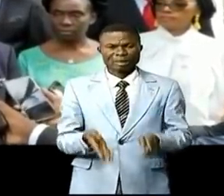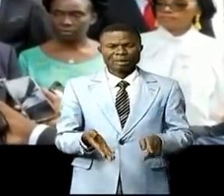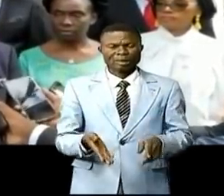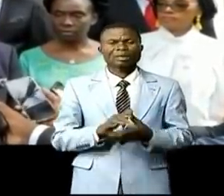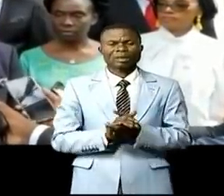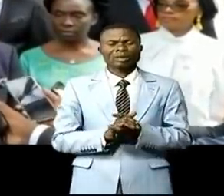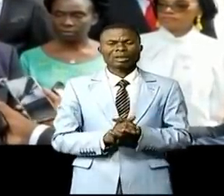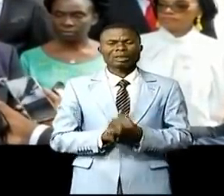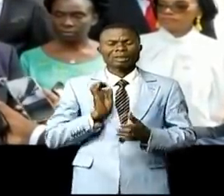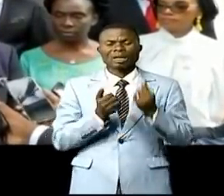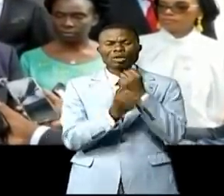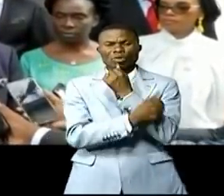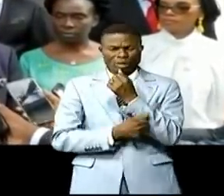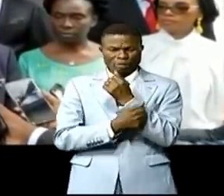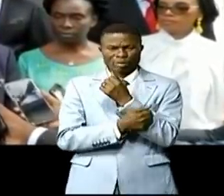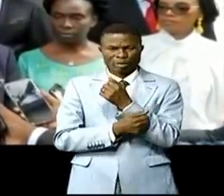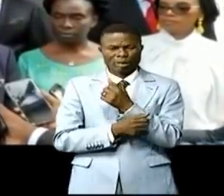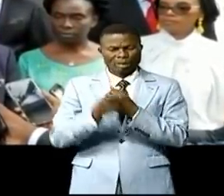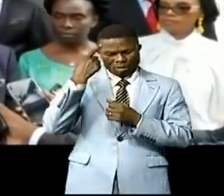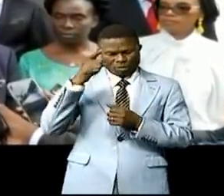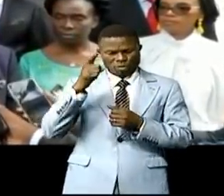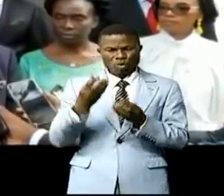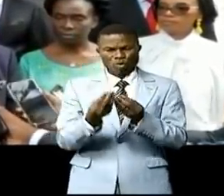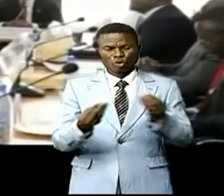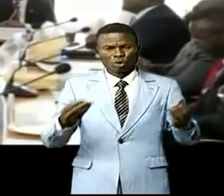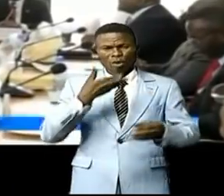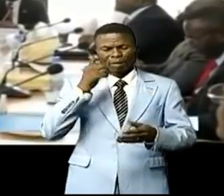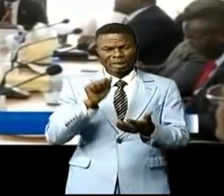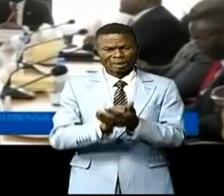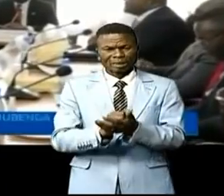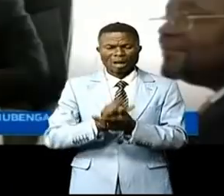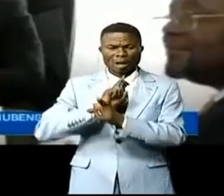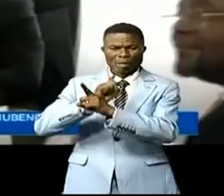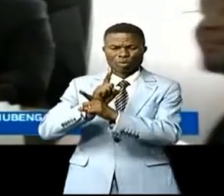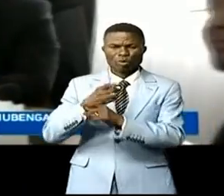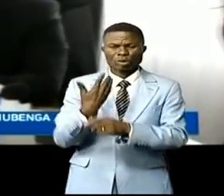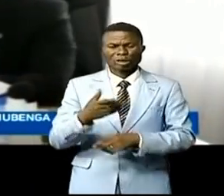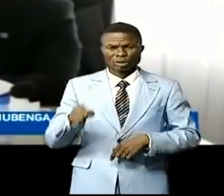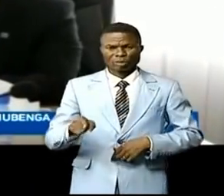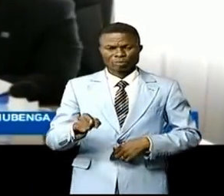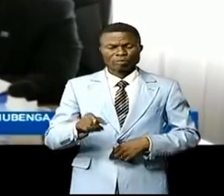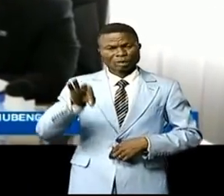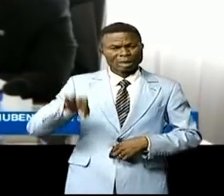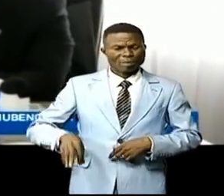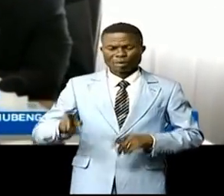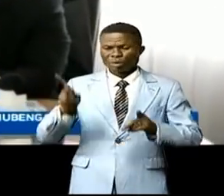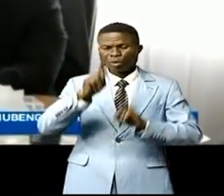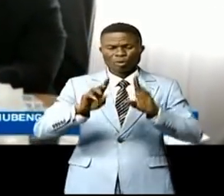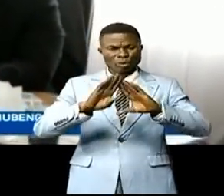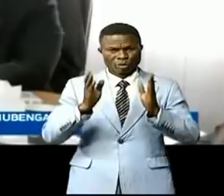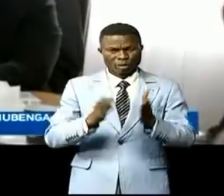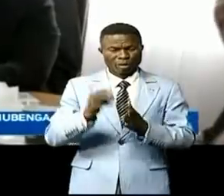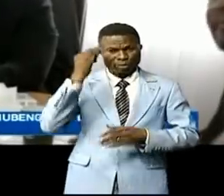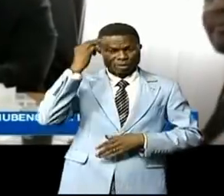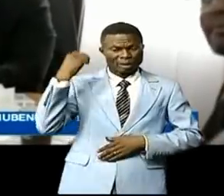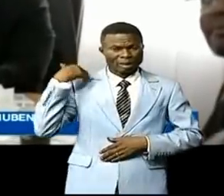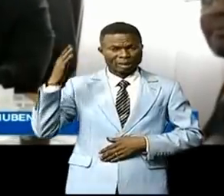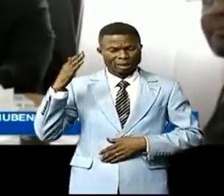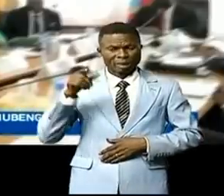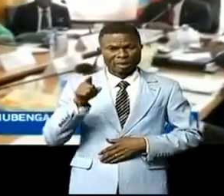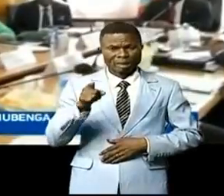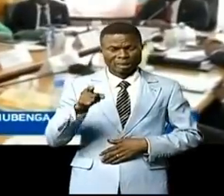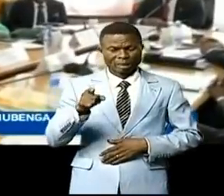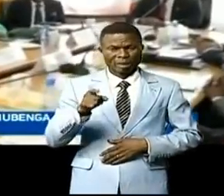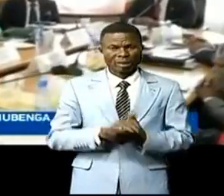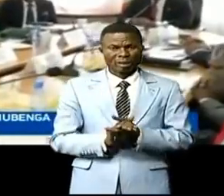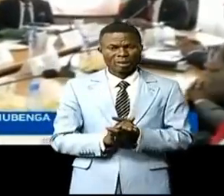seul moyen pour nous d'avoir une résilience en interne. Ces mesures prises au profit de la population, affirme le ministre d'État Christian Mwando,